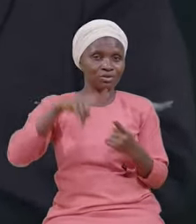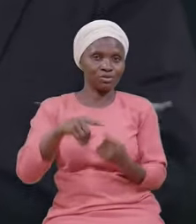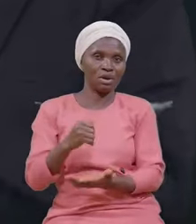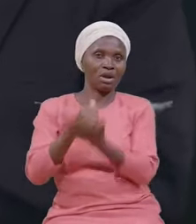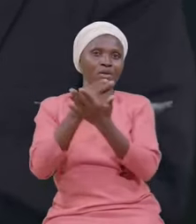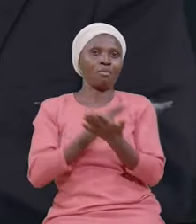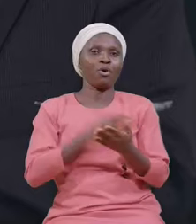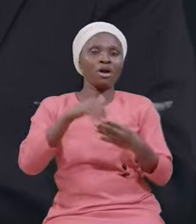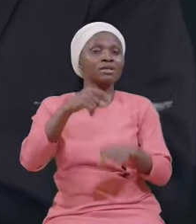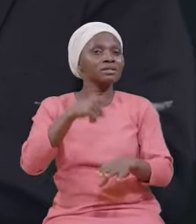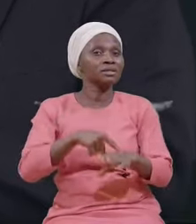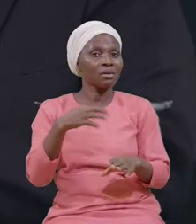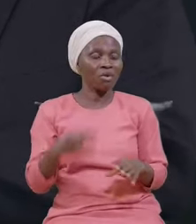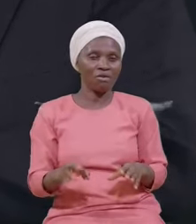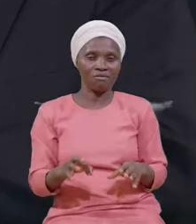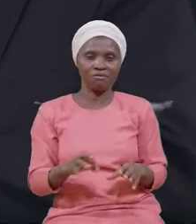dans nos besoins. Jésus,